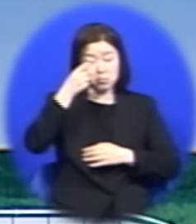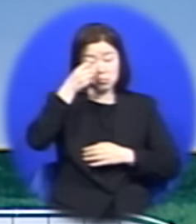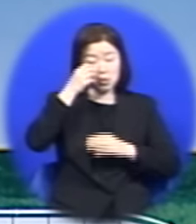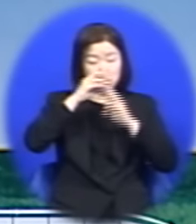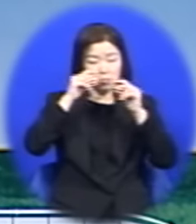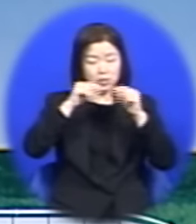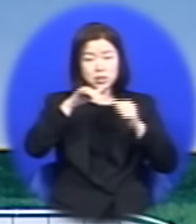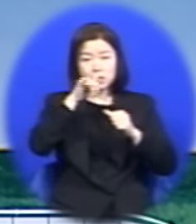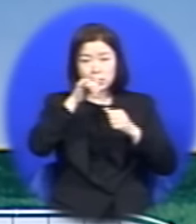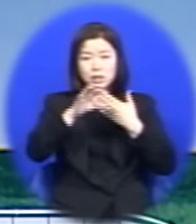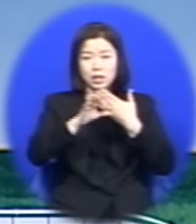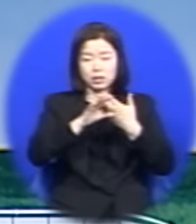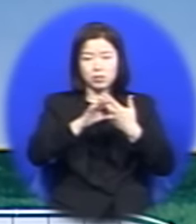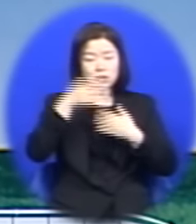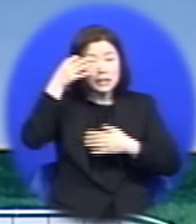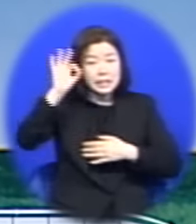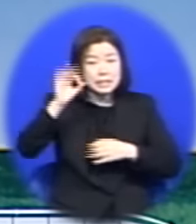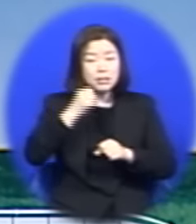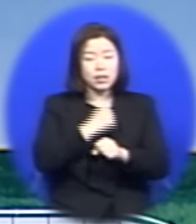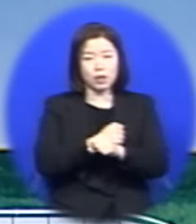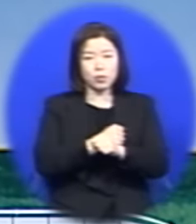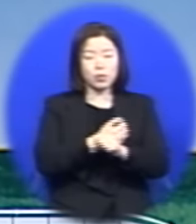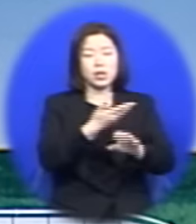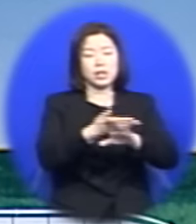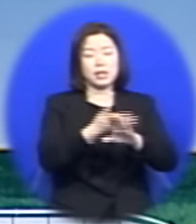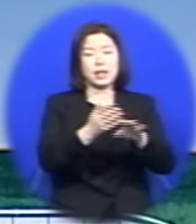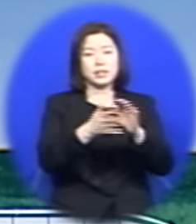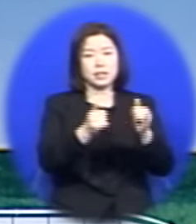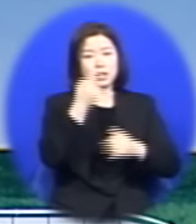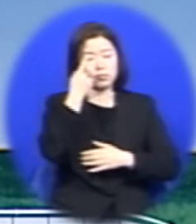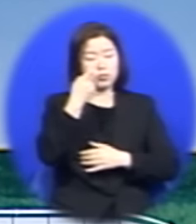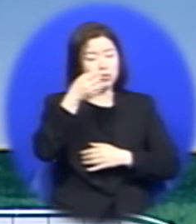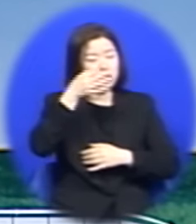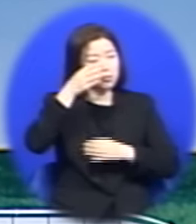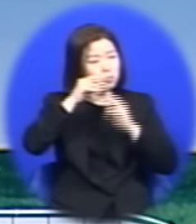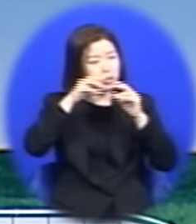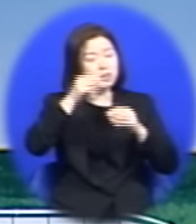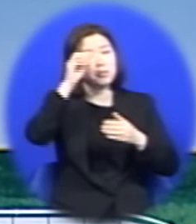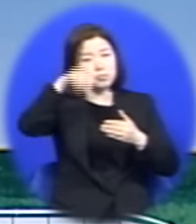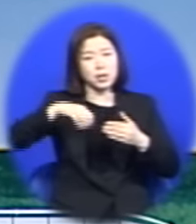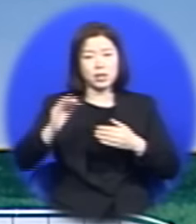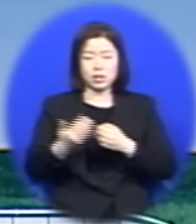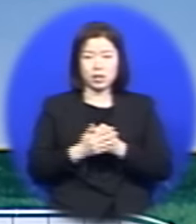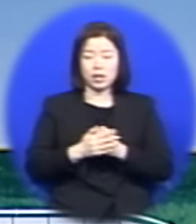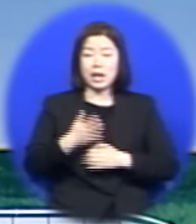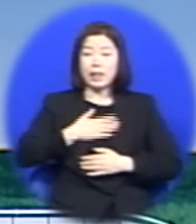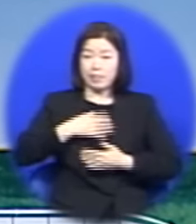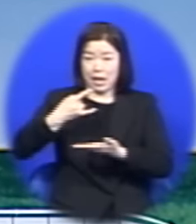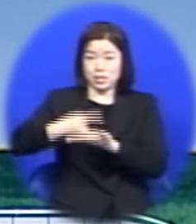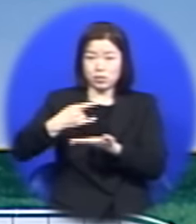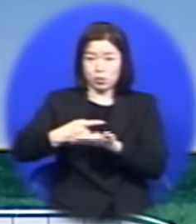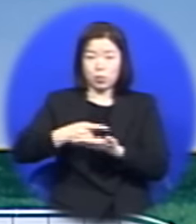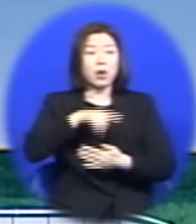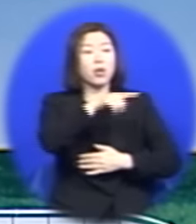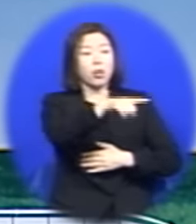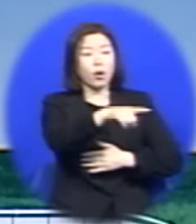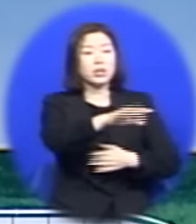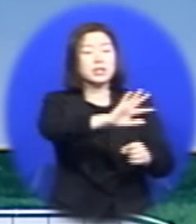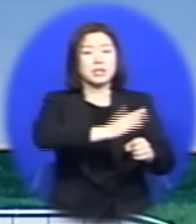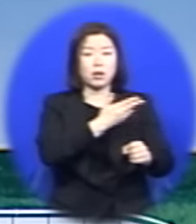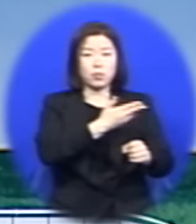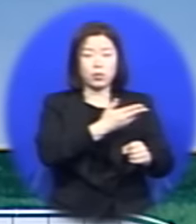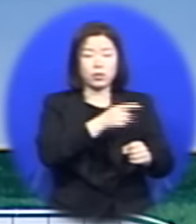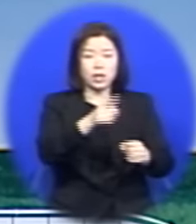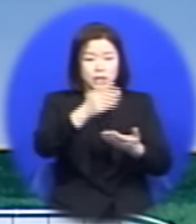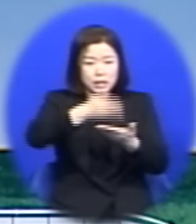남의 눈에 티도 빼줘야죠. 나는 의로운 것처럼 너만 잘못된 사람인 것처럼